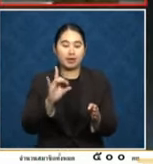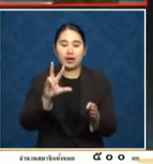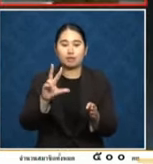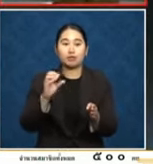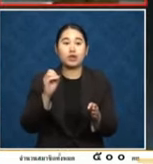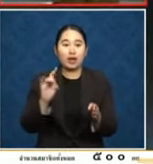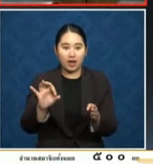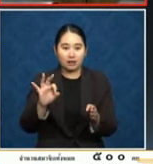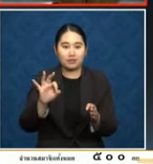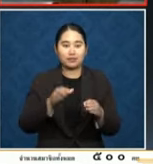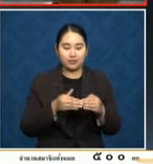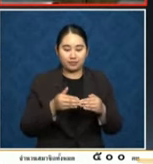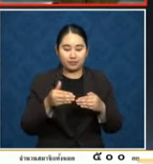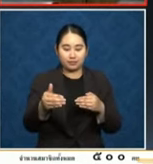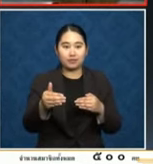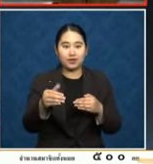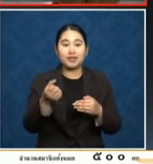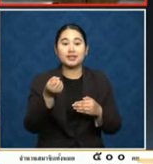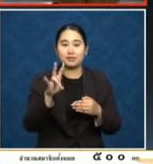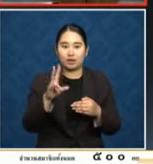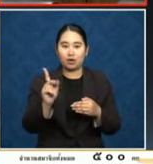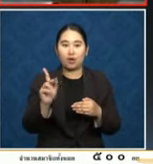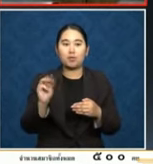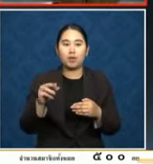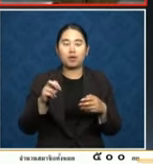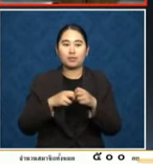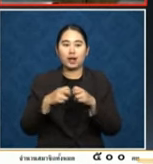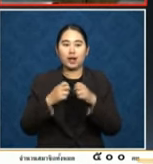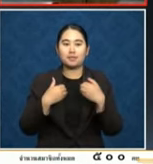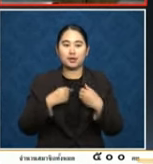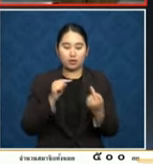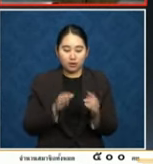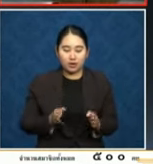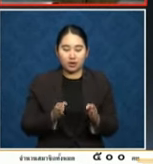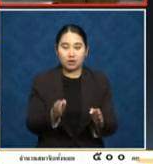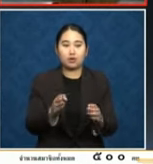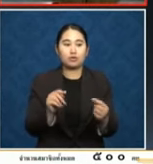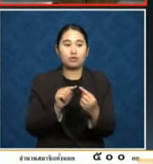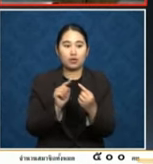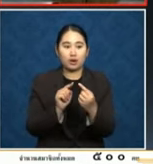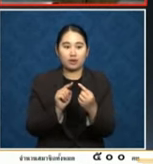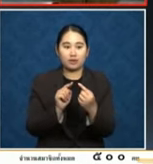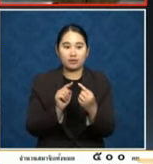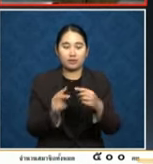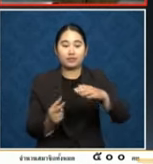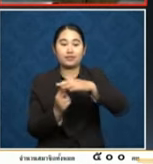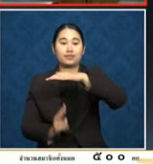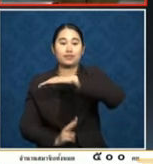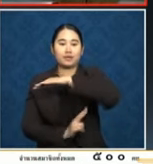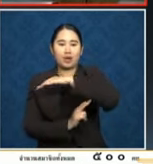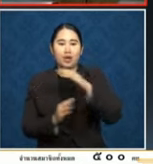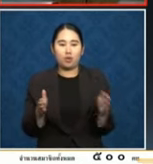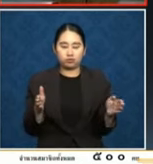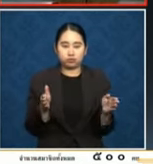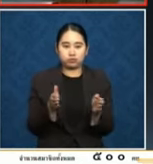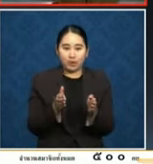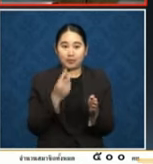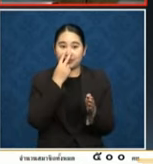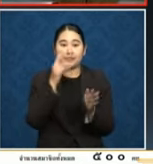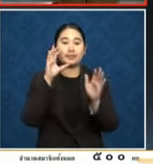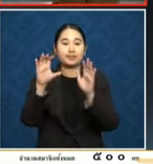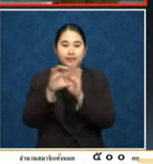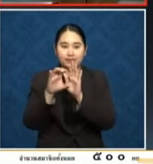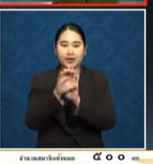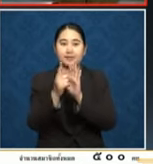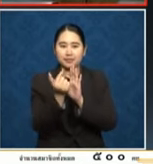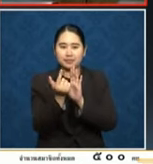นบากถึงบ้านห้วยทรายระยะทาง17กิโลเมตรนะคะถนนสายนี้มีสะพานคอสลอแคบมากค่ะตามภา